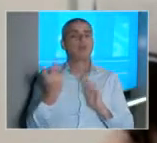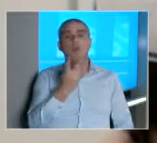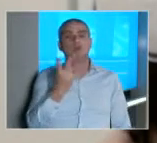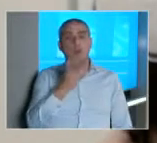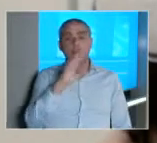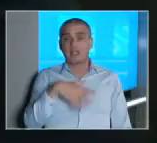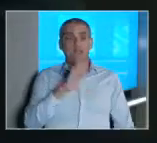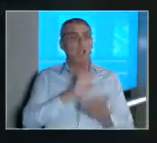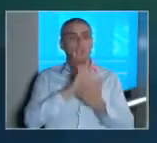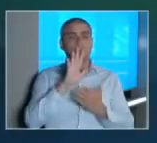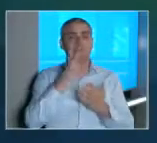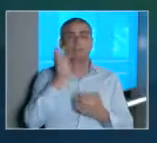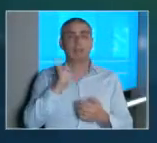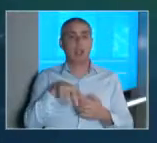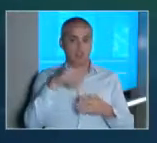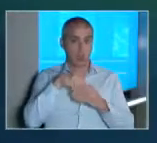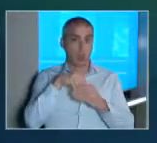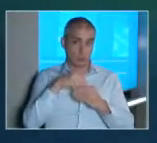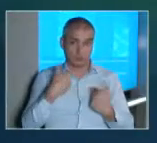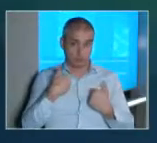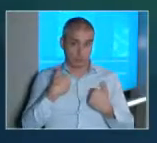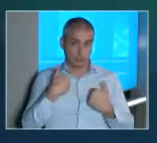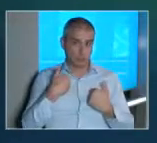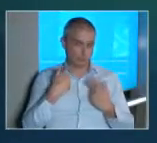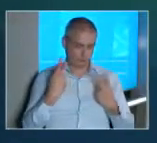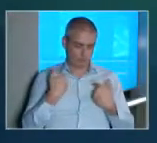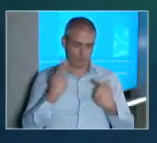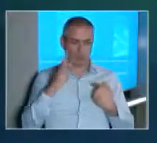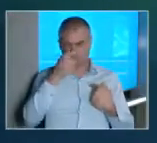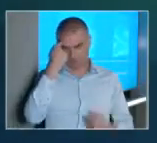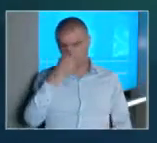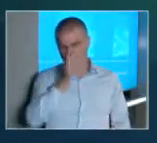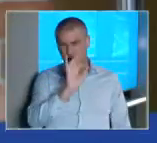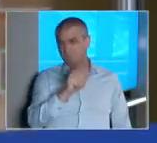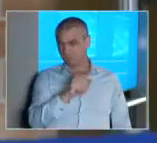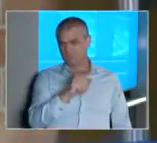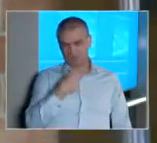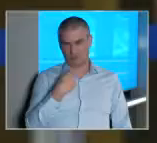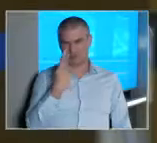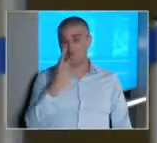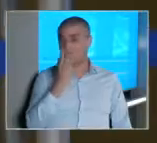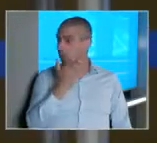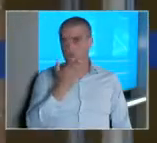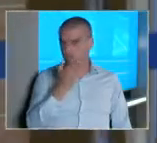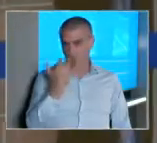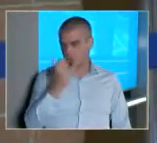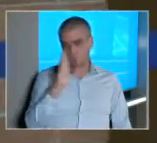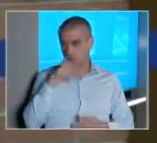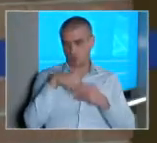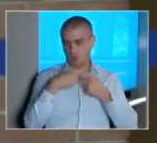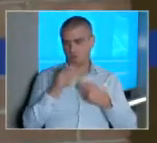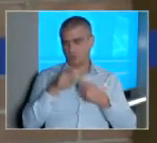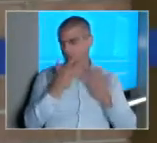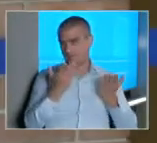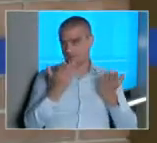גם לפי ה-15-20 אלף קולות האלה שאני כביכול שווה, ואני שווה הרבה יותר, והם יודעים את זה מצוין, הרי שהם לא היו היום בכנסת. טוב, בוא